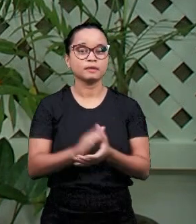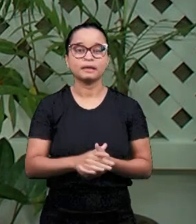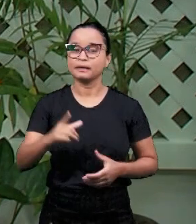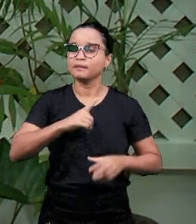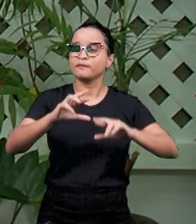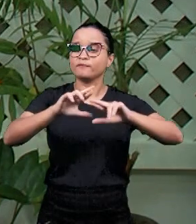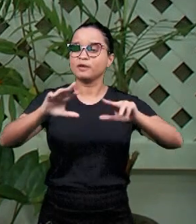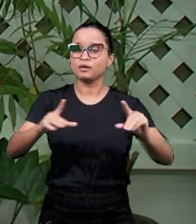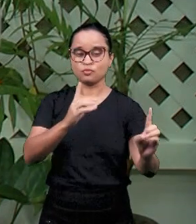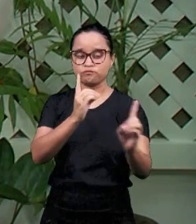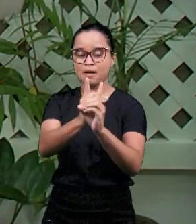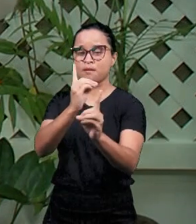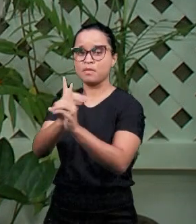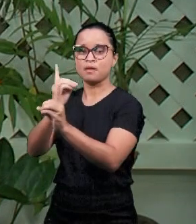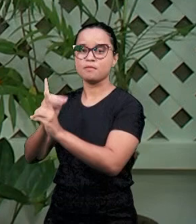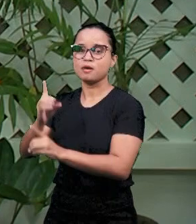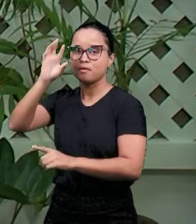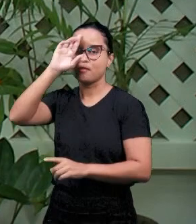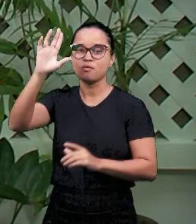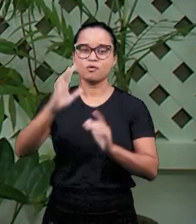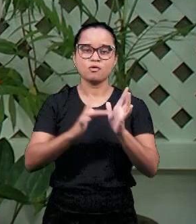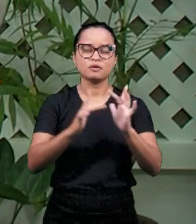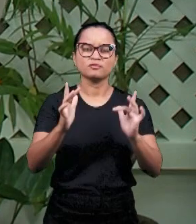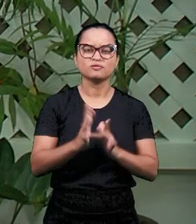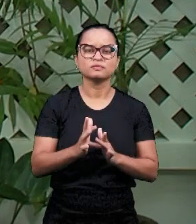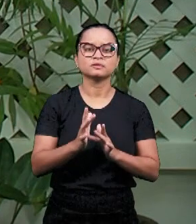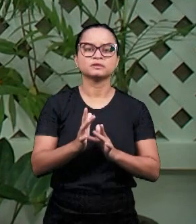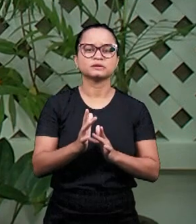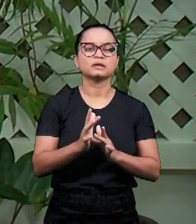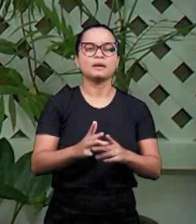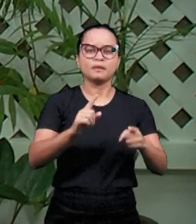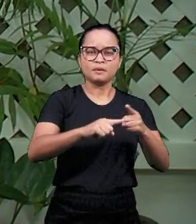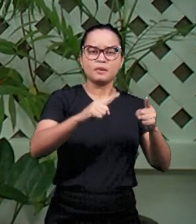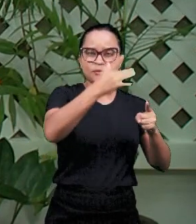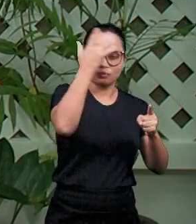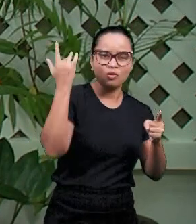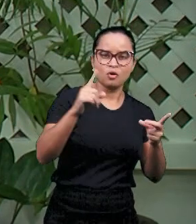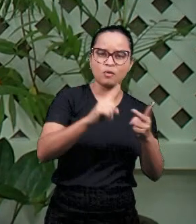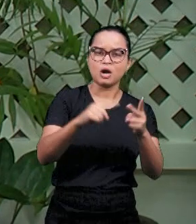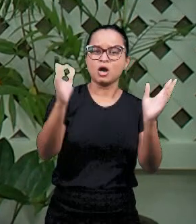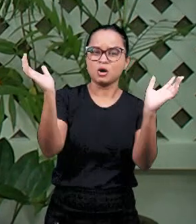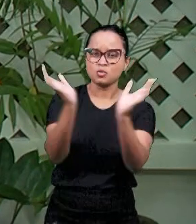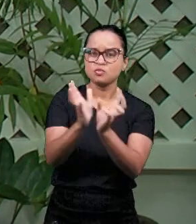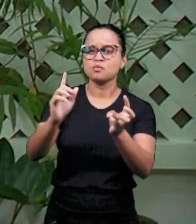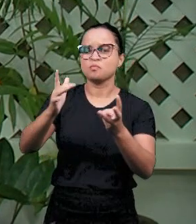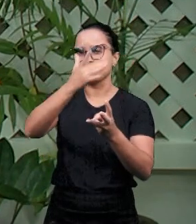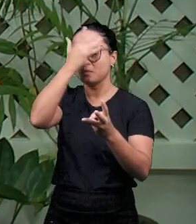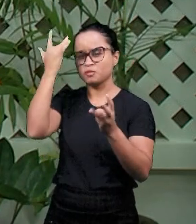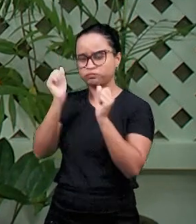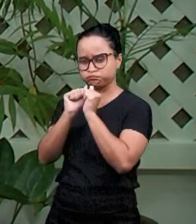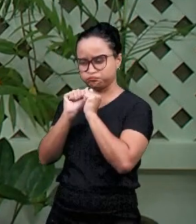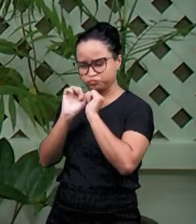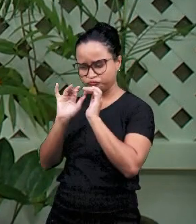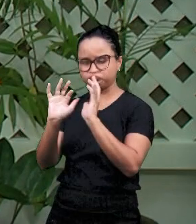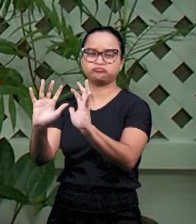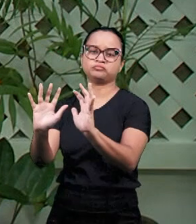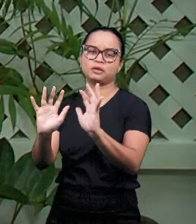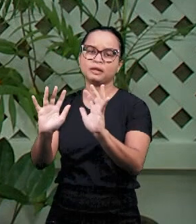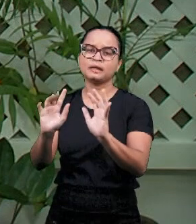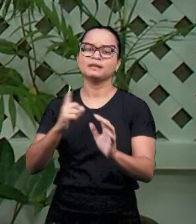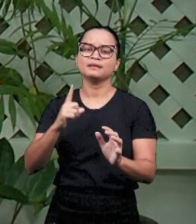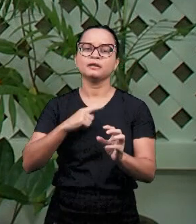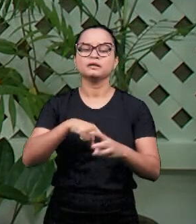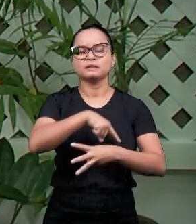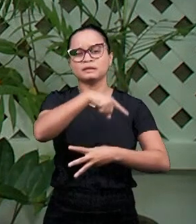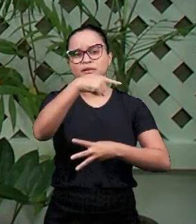à mettre en évidence les diverses rencontres avec le Seigneur Jésus, des groupes, des foules, en mettant en évidence deux aspects. Nous pouvons dire trois